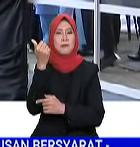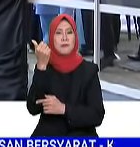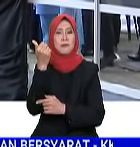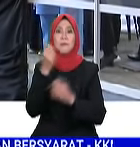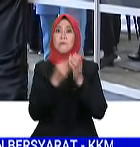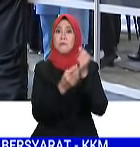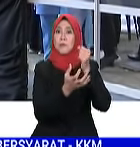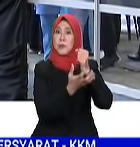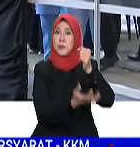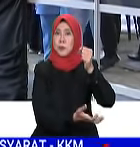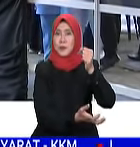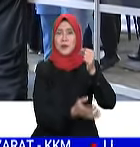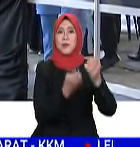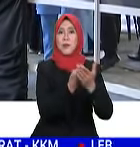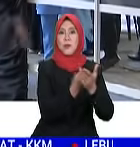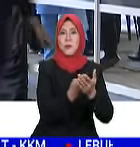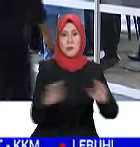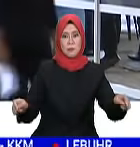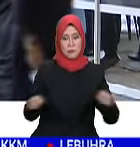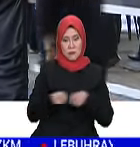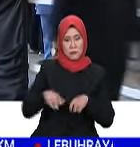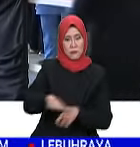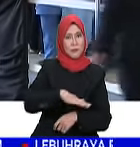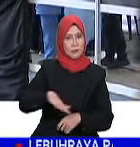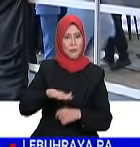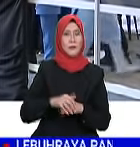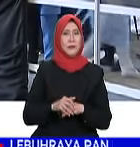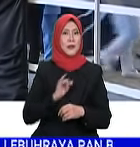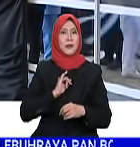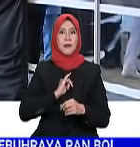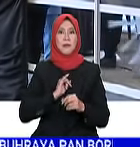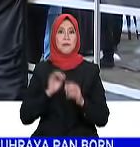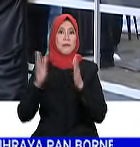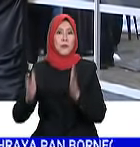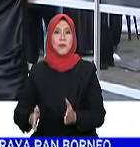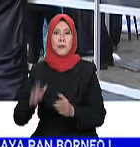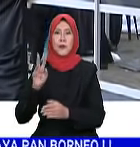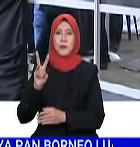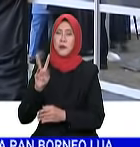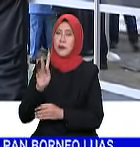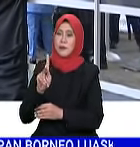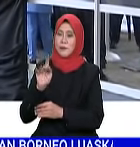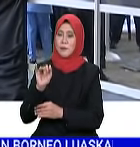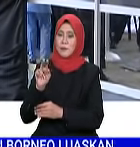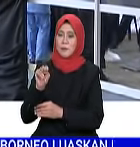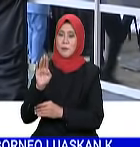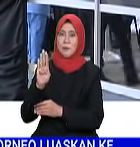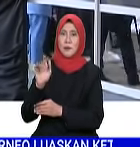menjana sumber pendapatan ekonomi setempat lah. Saya sebagai warga Kinabatangan amat mengalu-alukan